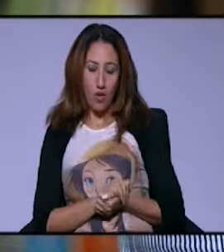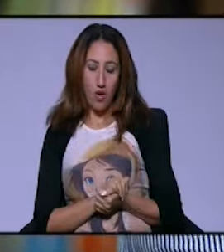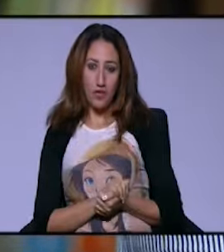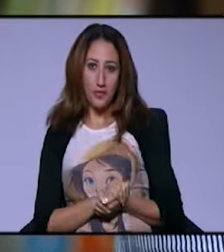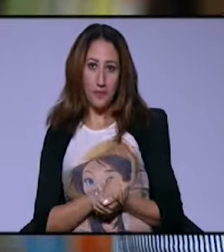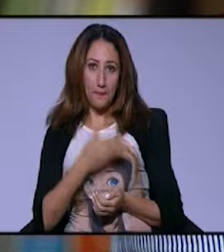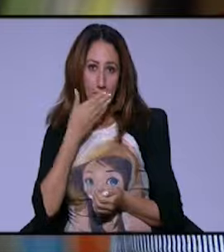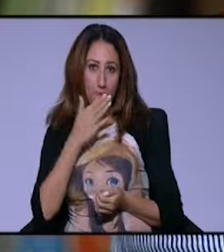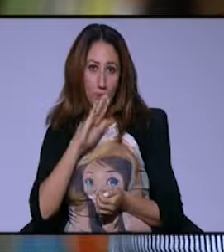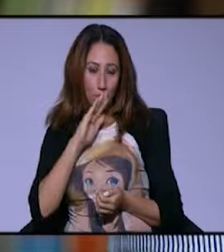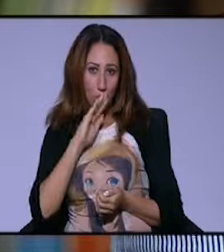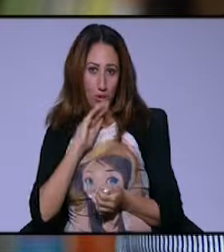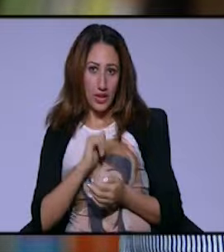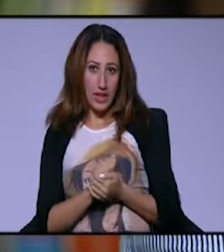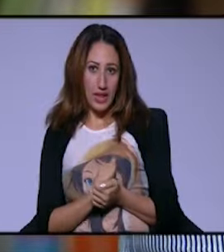مالك يوم